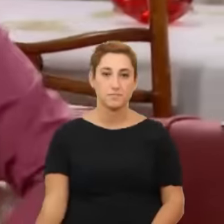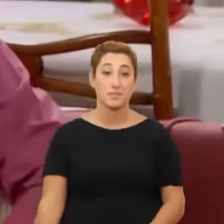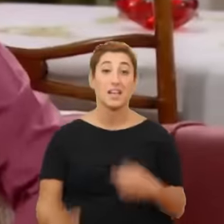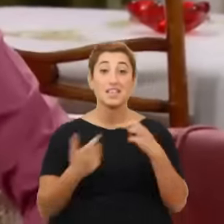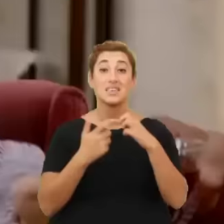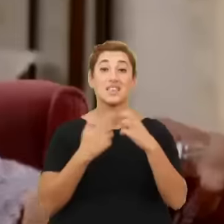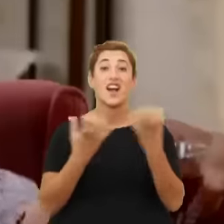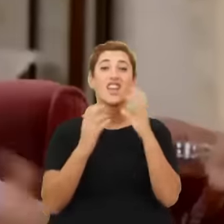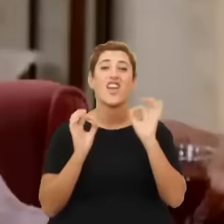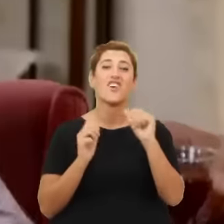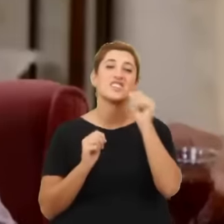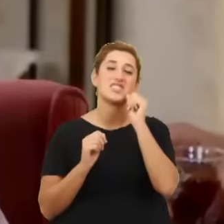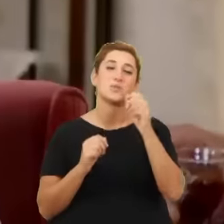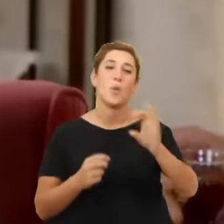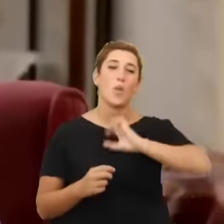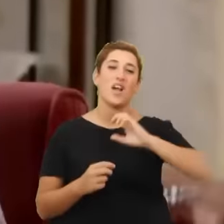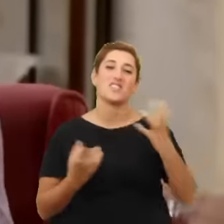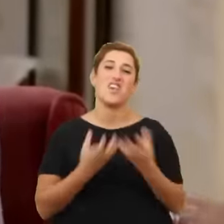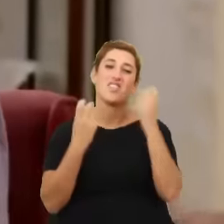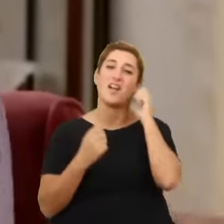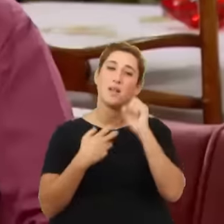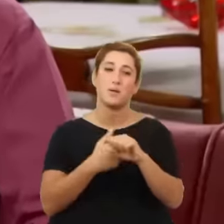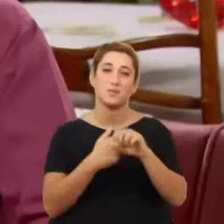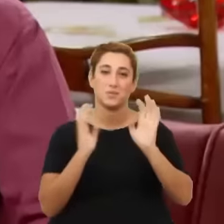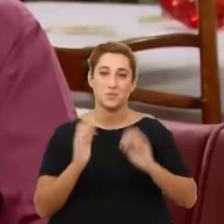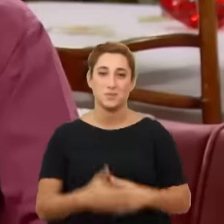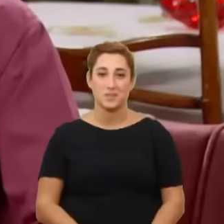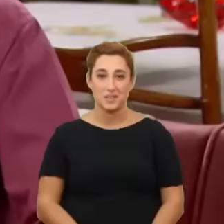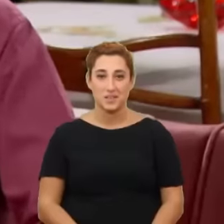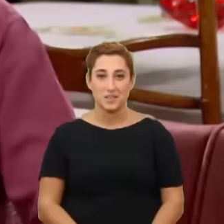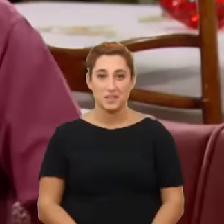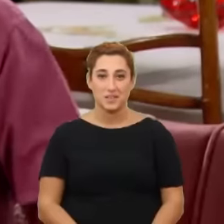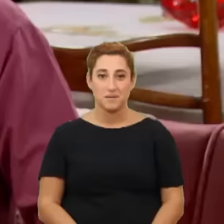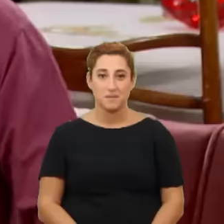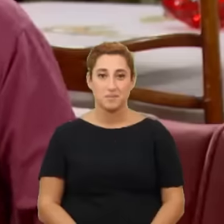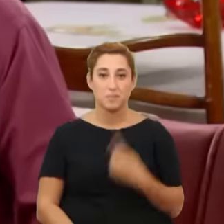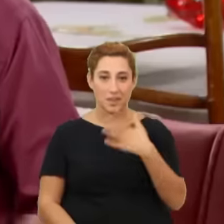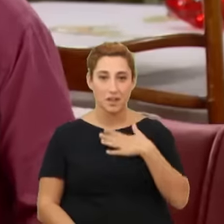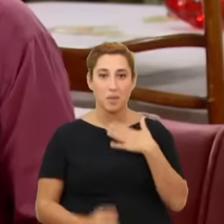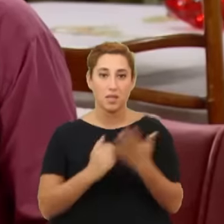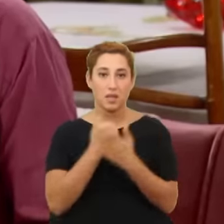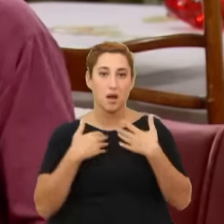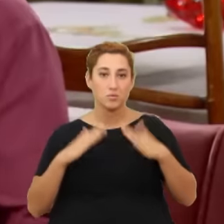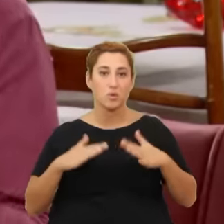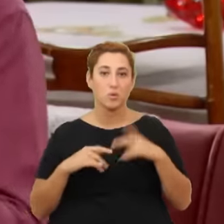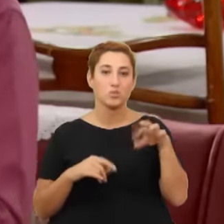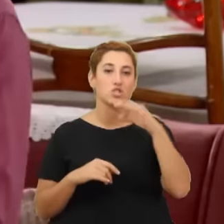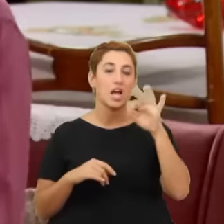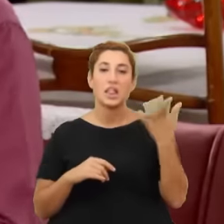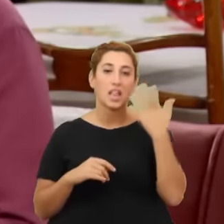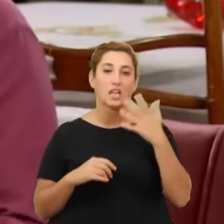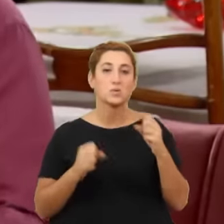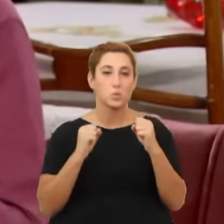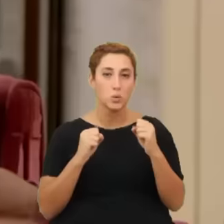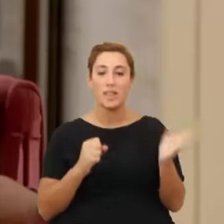Rıza kaynar bak yavaş hiç kurban olduğum üzerine dökersin yanarsın Allah muhafaza. Ya bir tanem ben Trabzonluyum ya. Bu çay nasıl